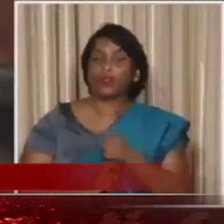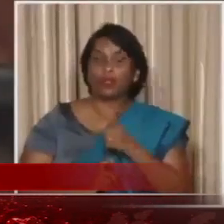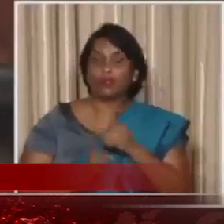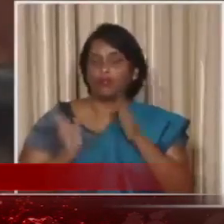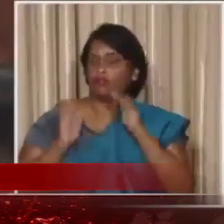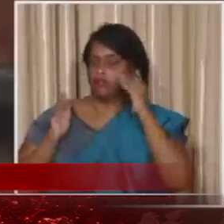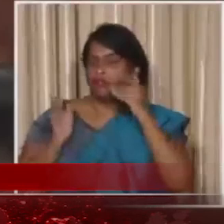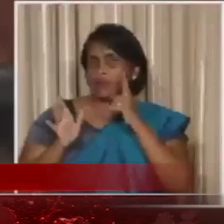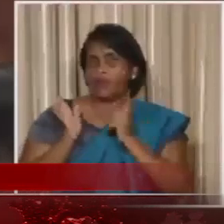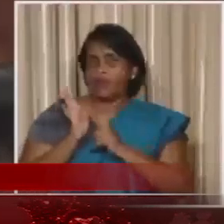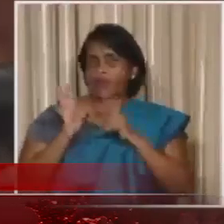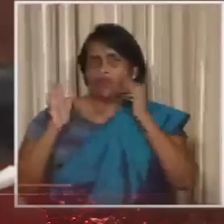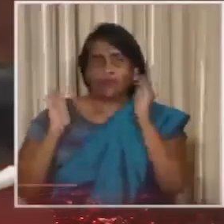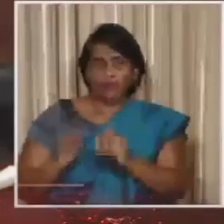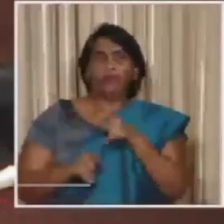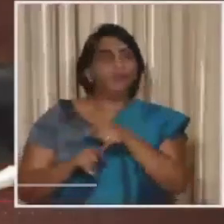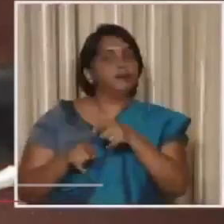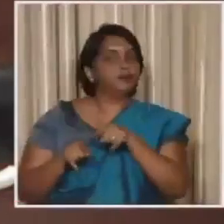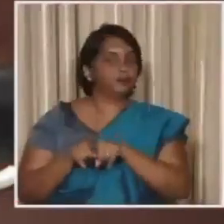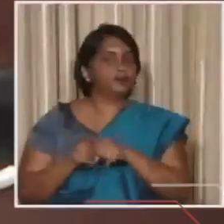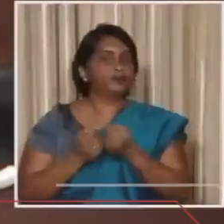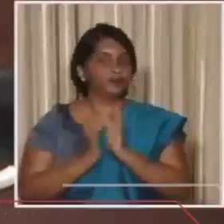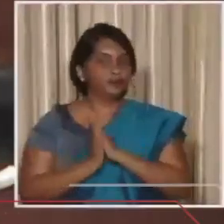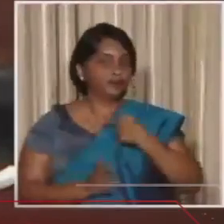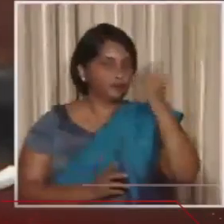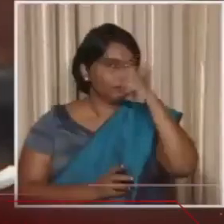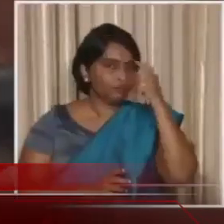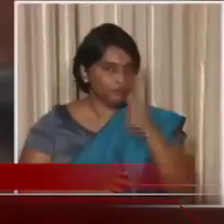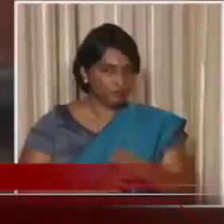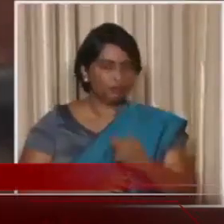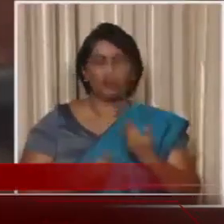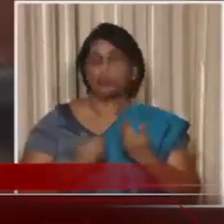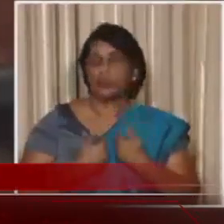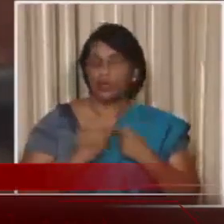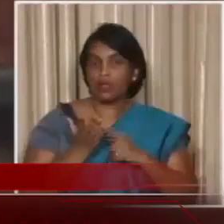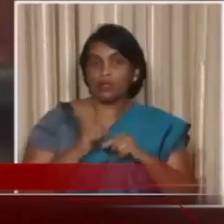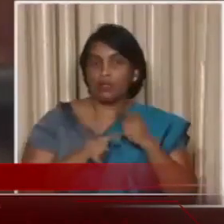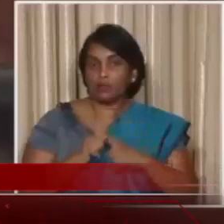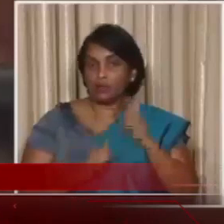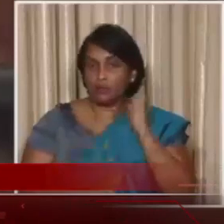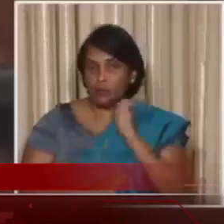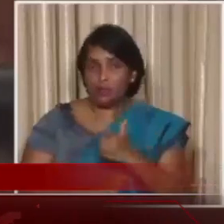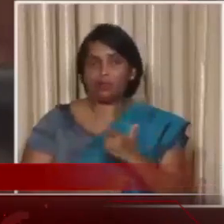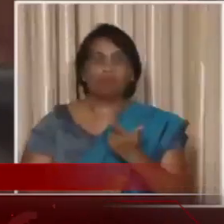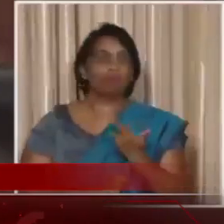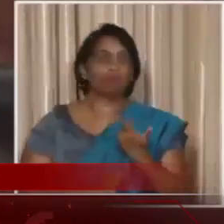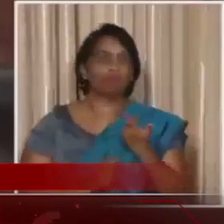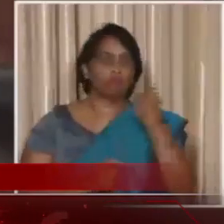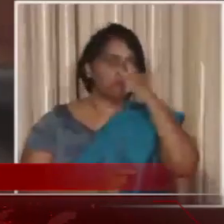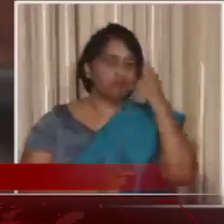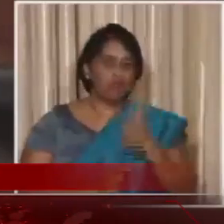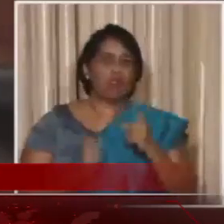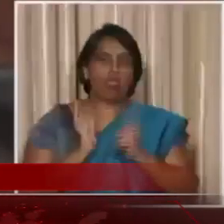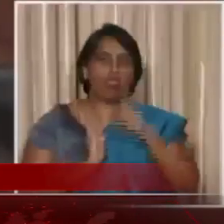තියලා තියන්නේ? ඒ සීමාවේ තියලා තියෙන තමන්ගේ වැටුප තමන්ට බදු ගෙවීම සඳහා සුදුසු වැටුපක් නොවන නිසා. ඒක ලක්ෂයට